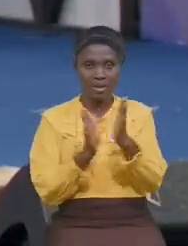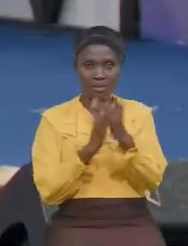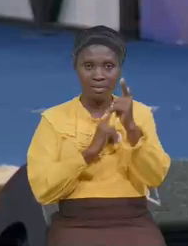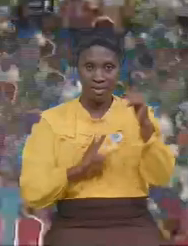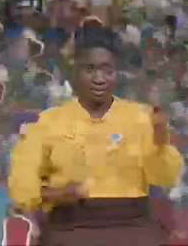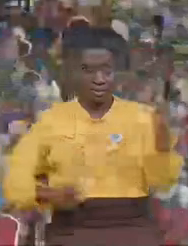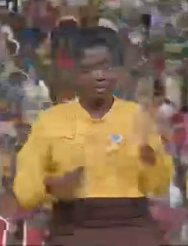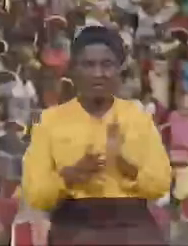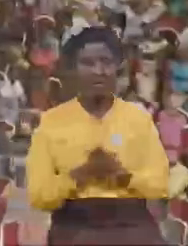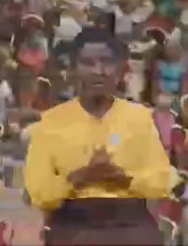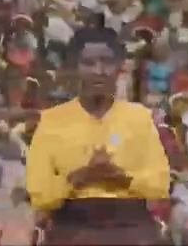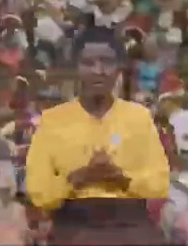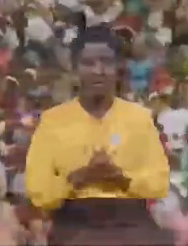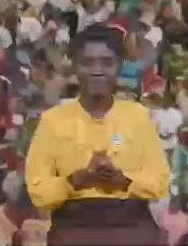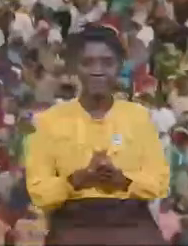Gloire à Dieu!